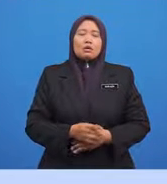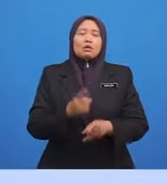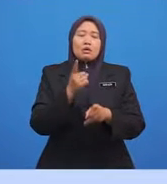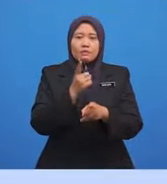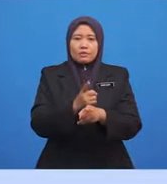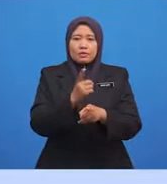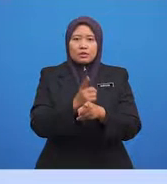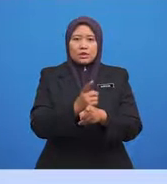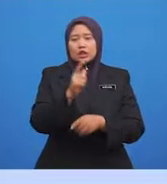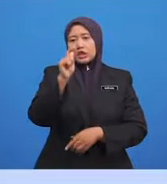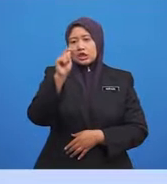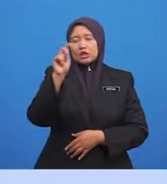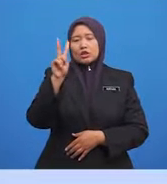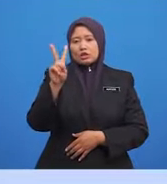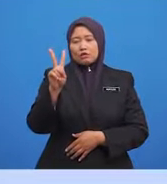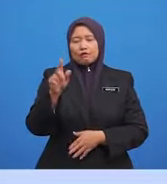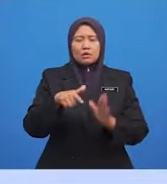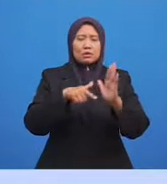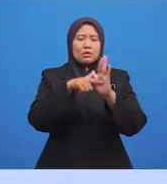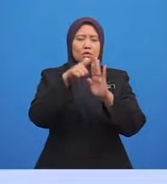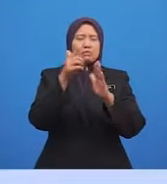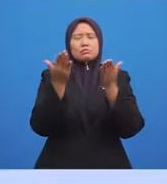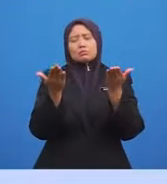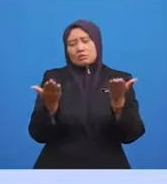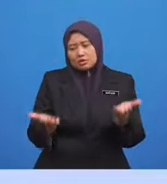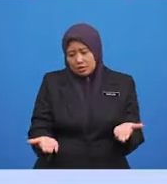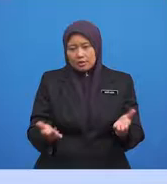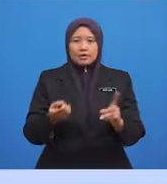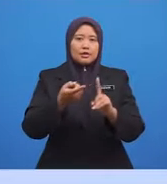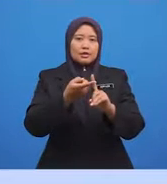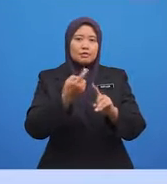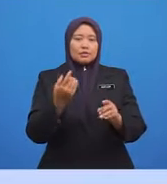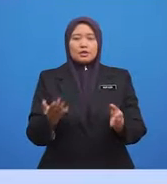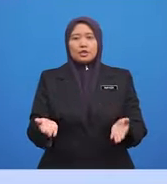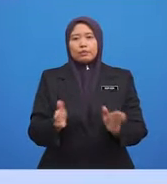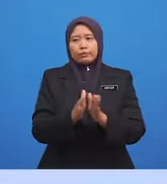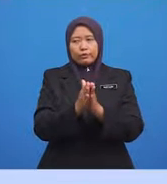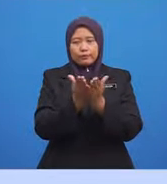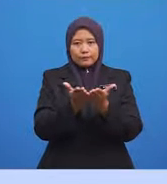Betul. Televisyen lebih berat daripada buku.